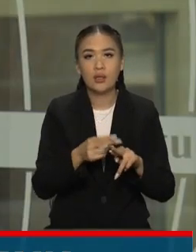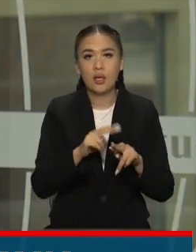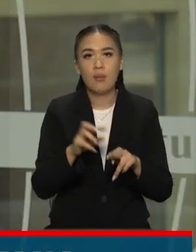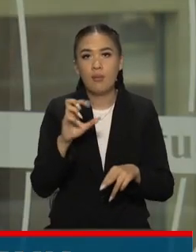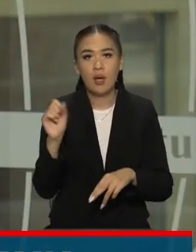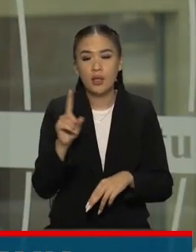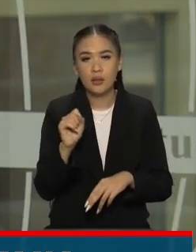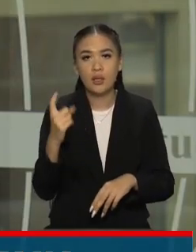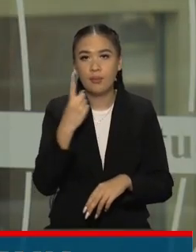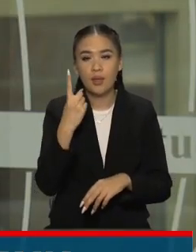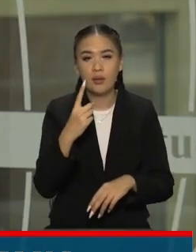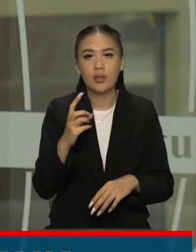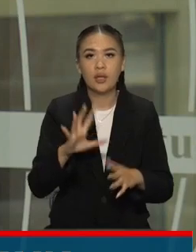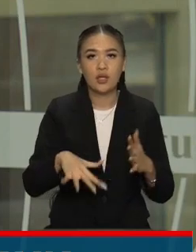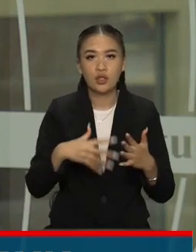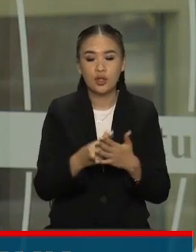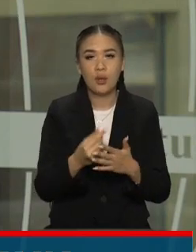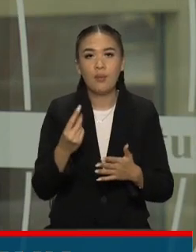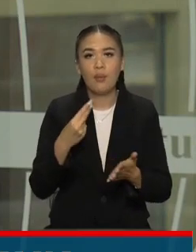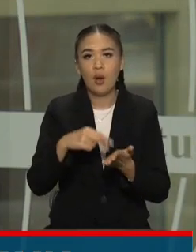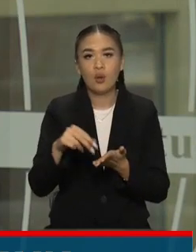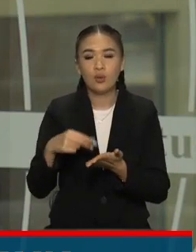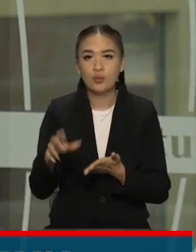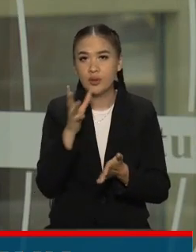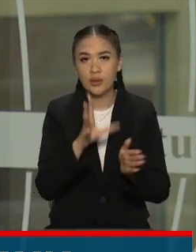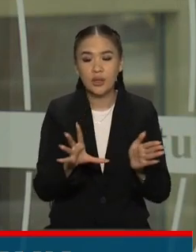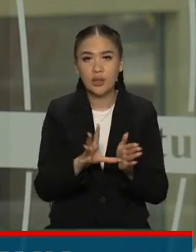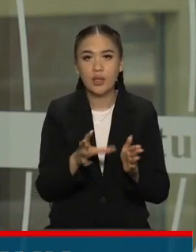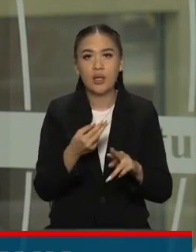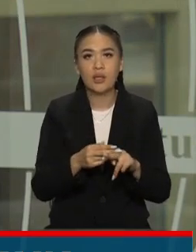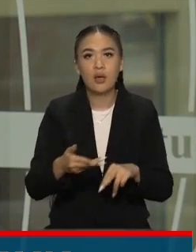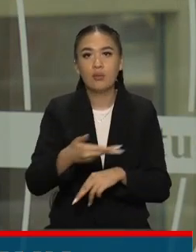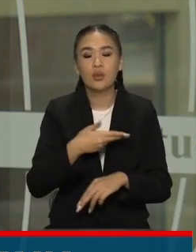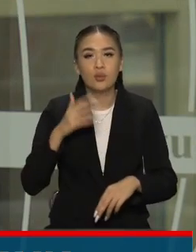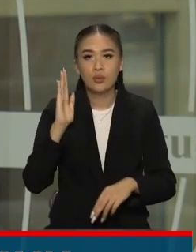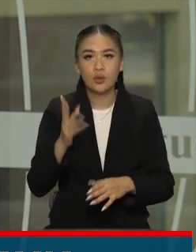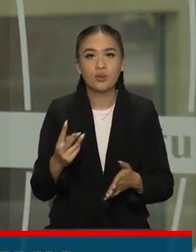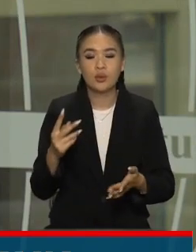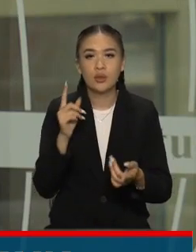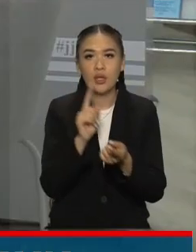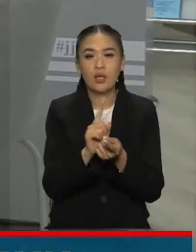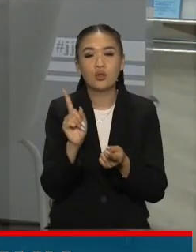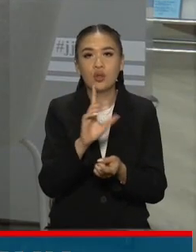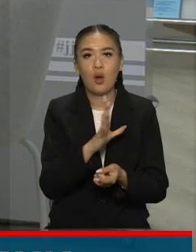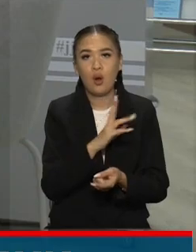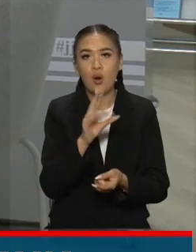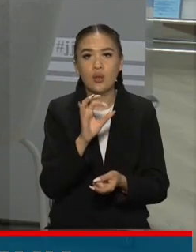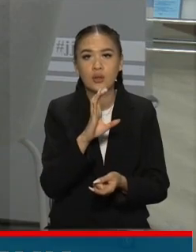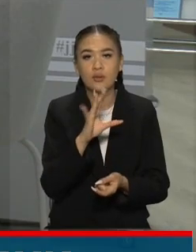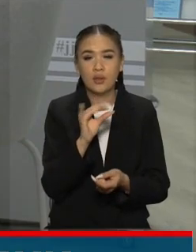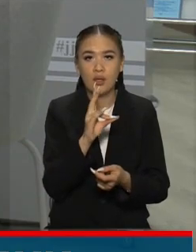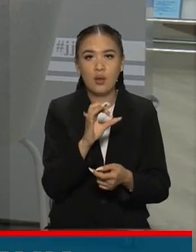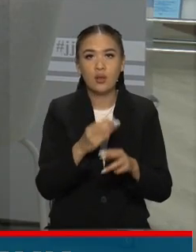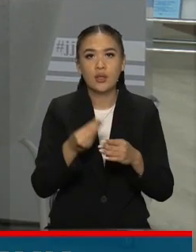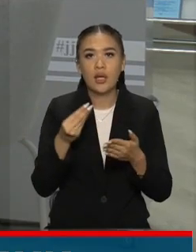базовой первоначальной ставки покупки этой техники, мы будем просто сталкиваться с тем, что у нас будет косвенно влиять на